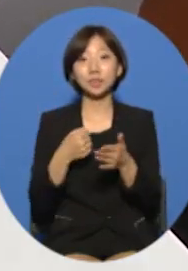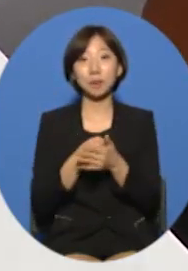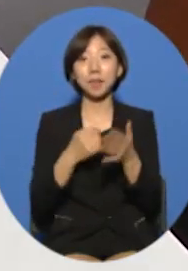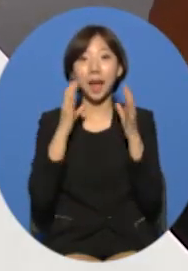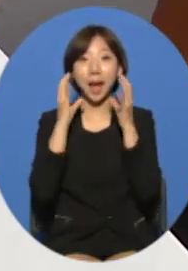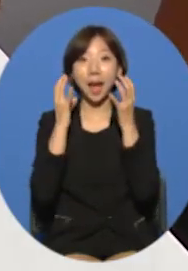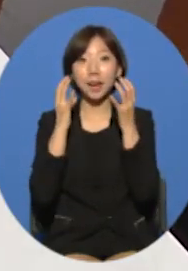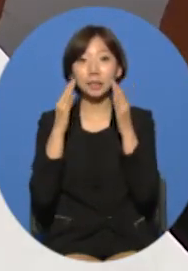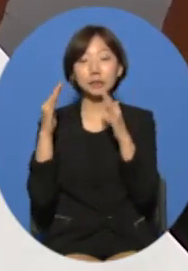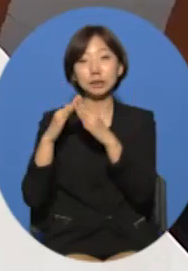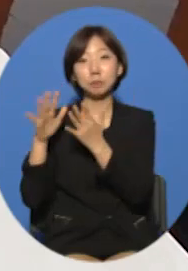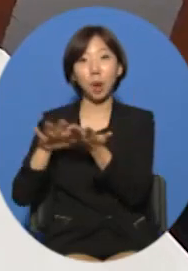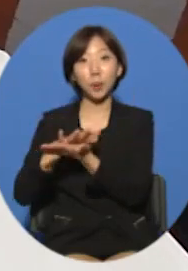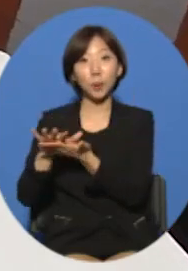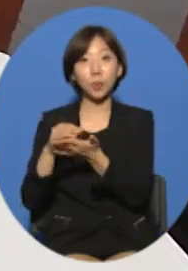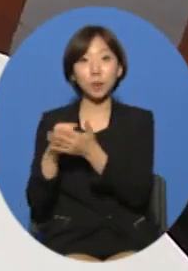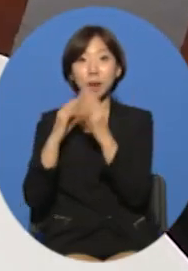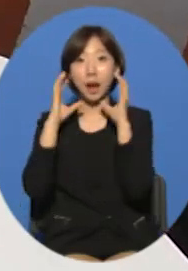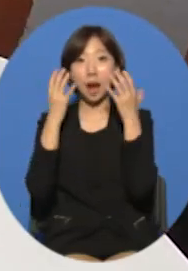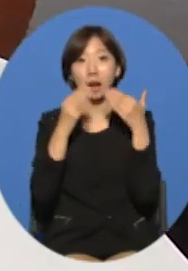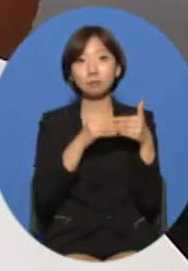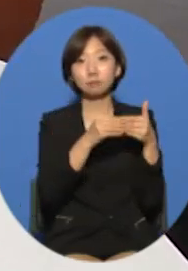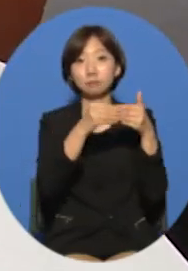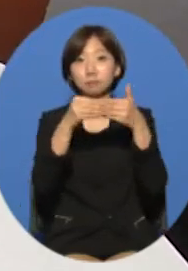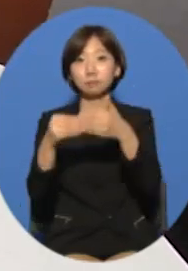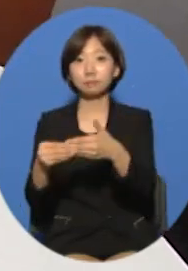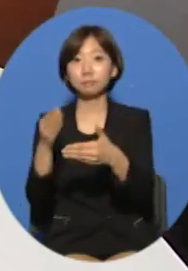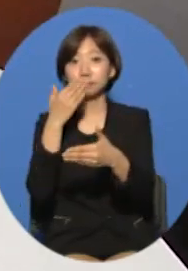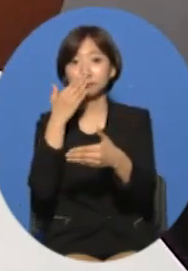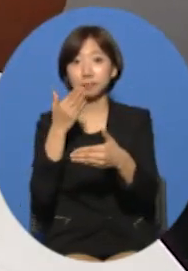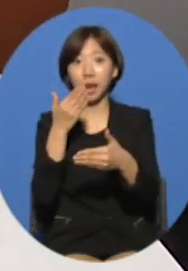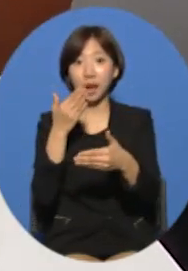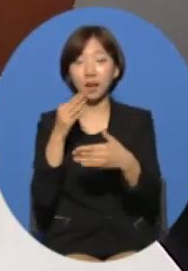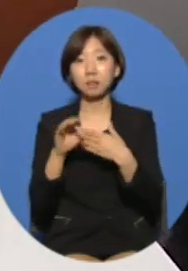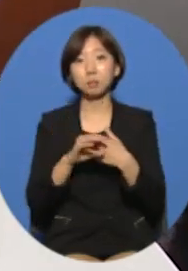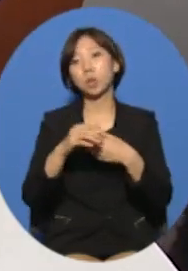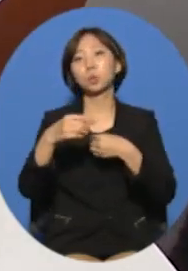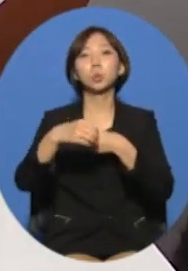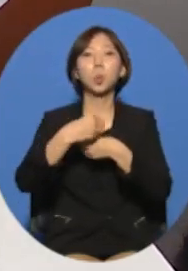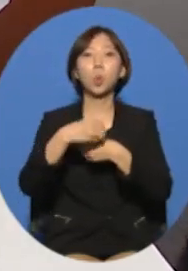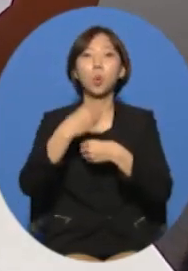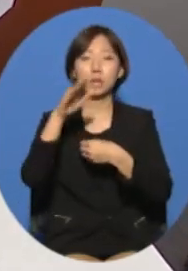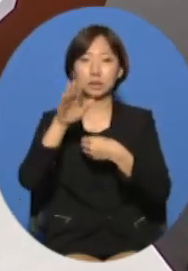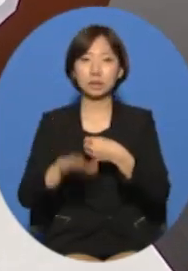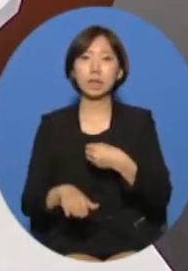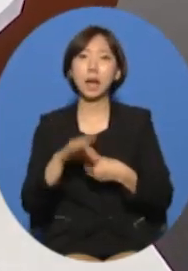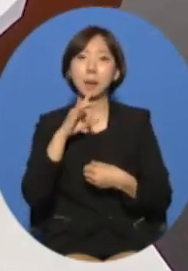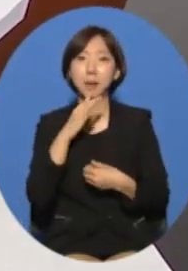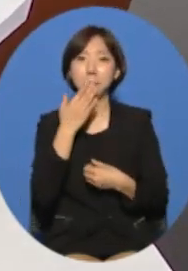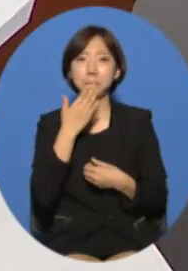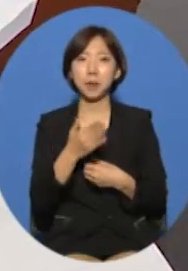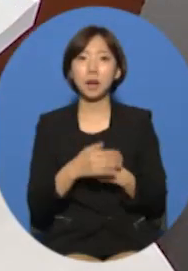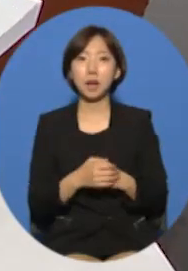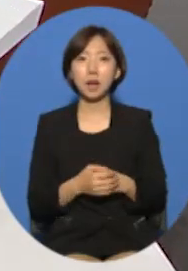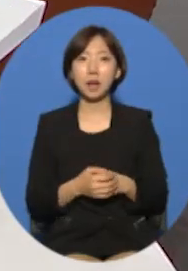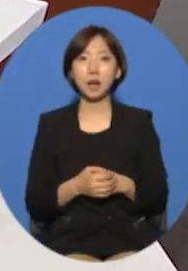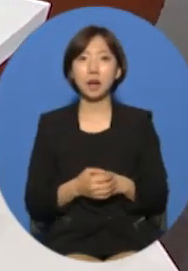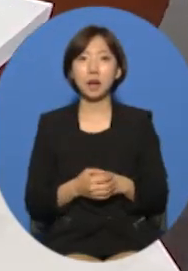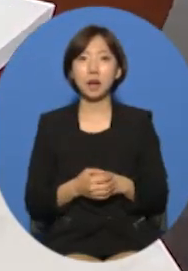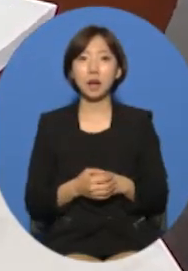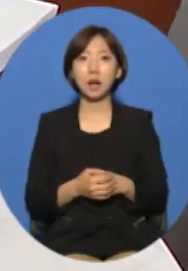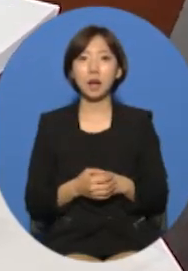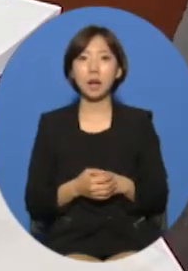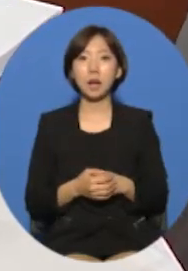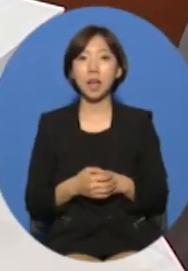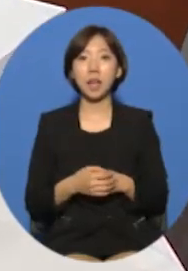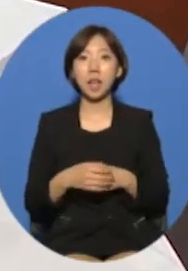네네. 그러면 이제 아이들 데리고 올 수도 있어요. 아이들은 못 들어갑니까? 초등학교 이하만 가능합니다. 미취학 아동만. 미취학 아동은 기표소까지